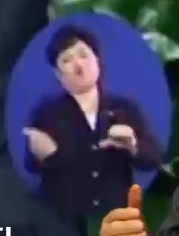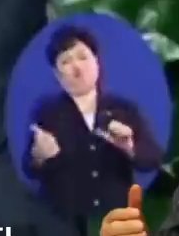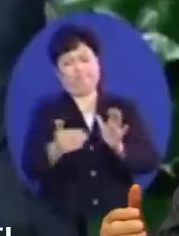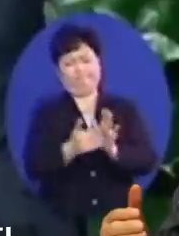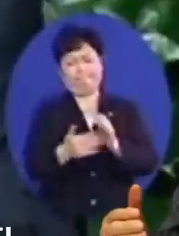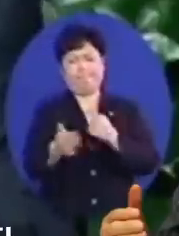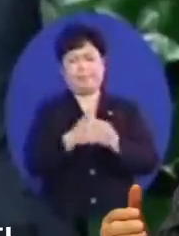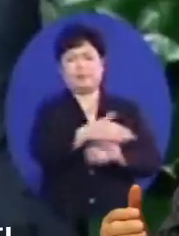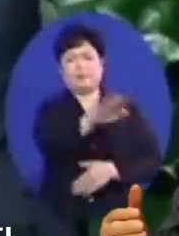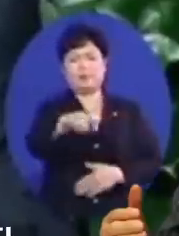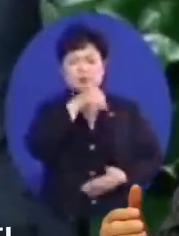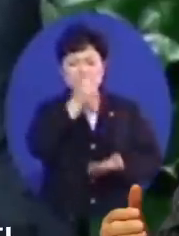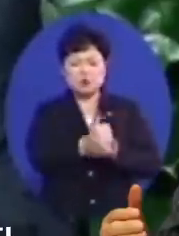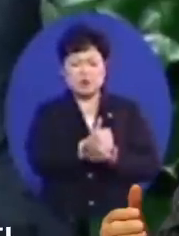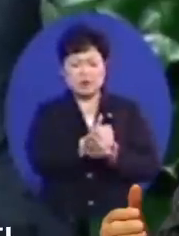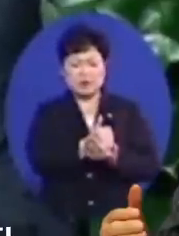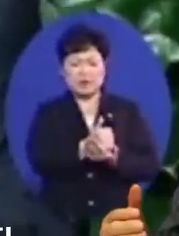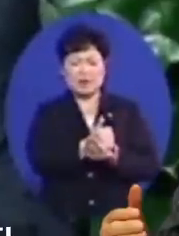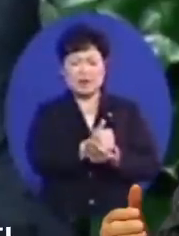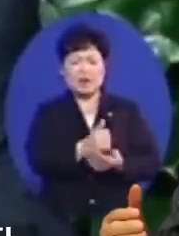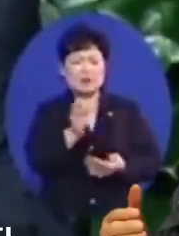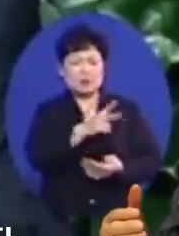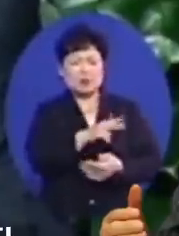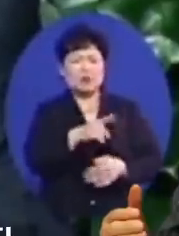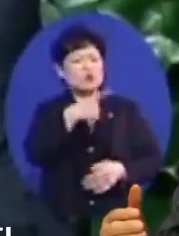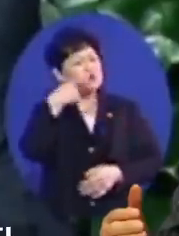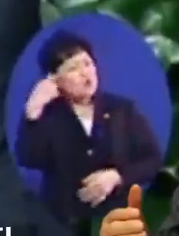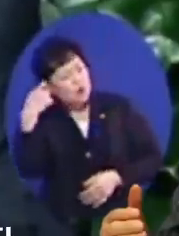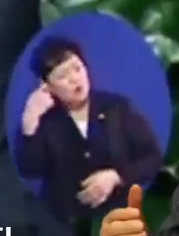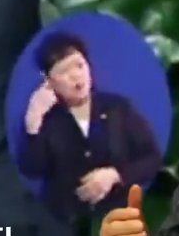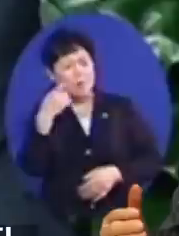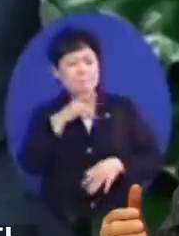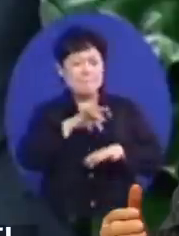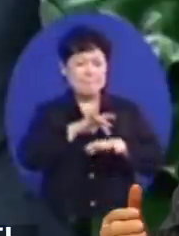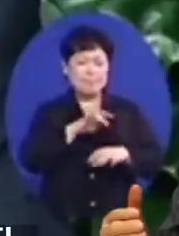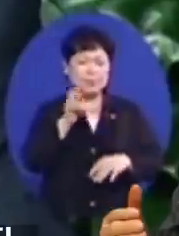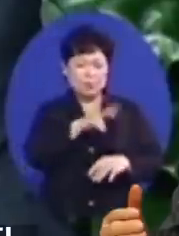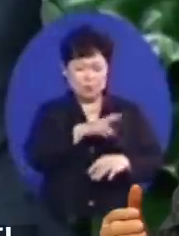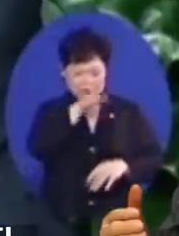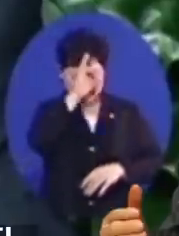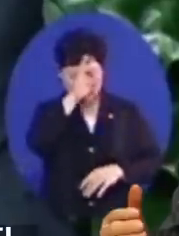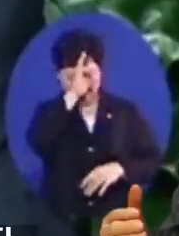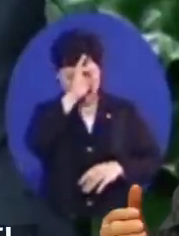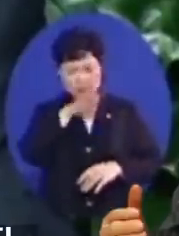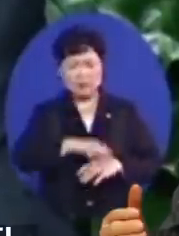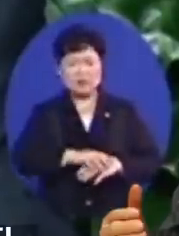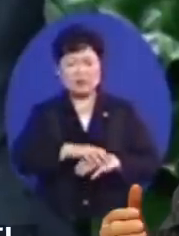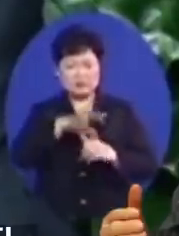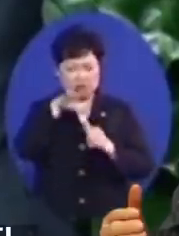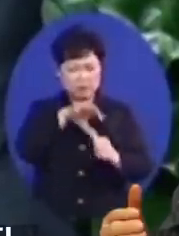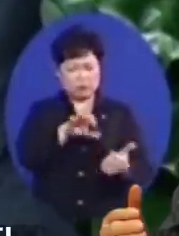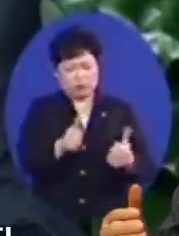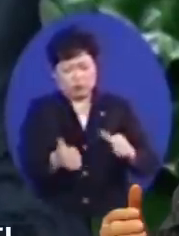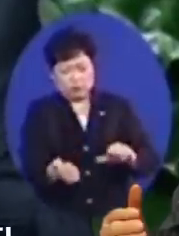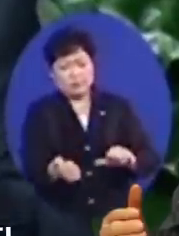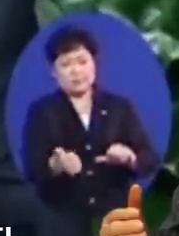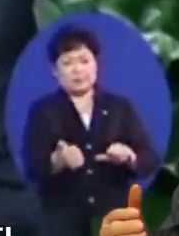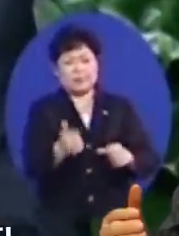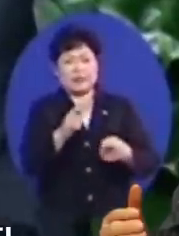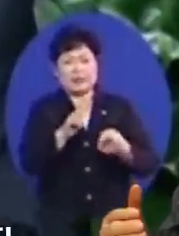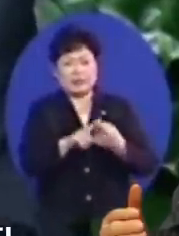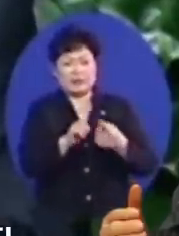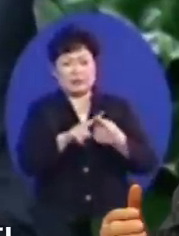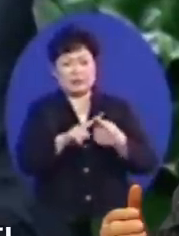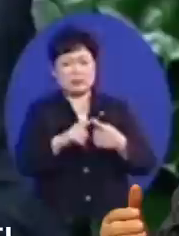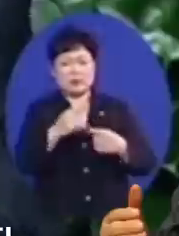우리는 죄의 아말렉, 유혹과 마귀의 아말렉, 질병의 아말렉, 저주의 아말렉, 죽음의 아말렉을